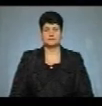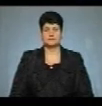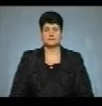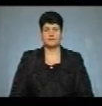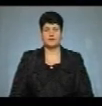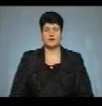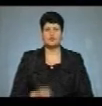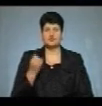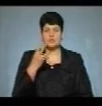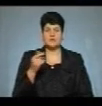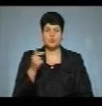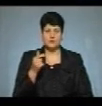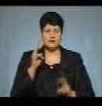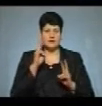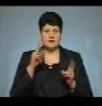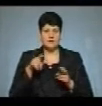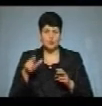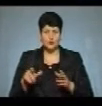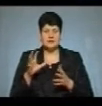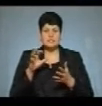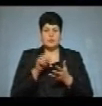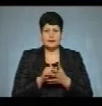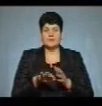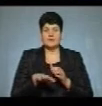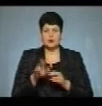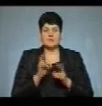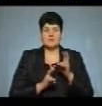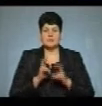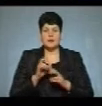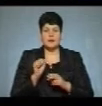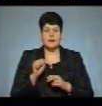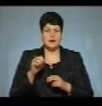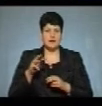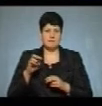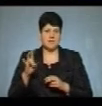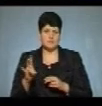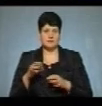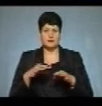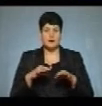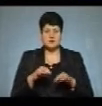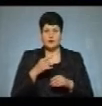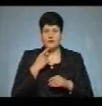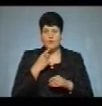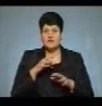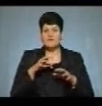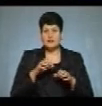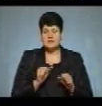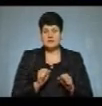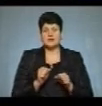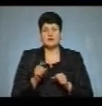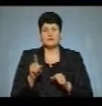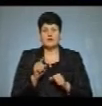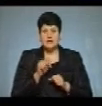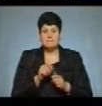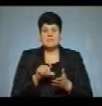Зазначу, 14 грудня невідомі в масках захопили територію підприємства АМН «Транс». Як кажуть власники Руслан Дрозд і Євген Король,